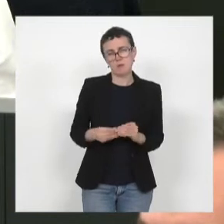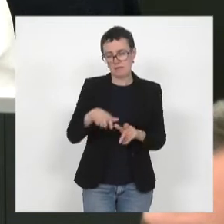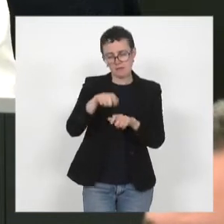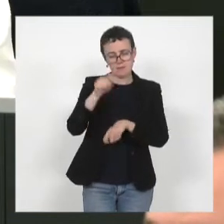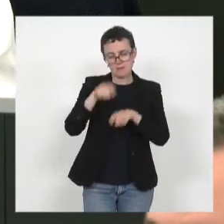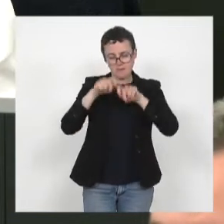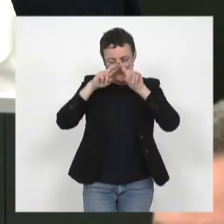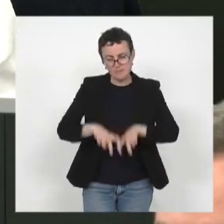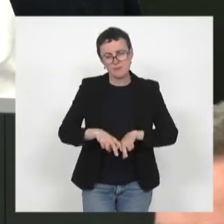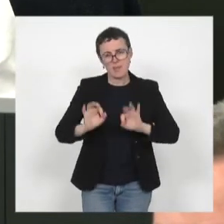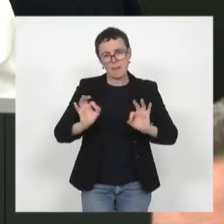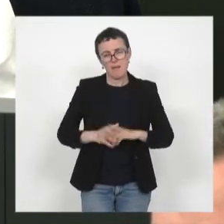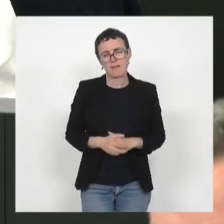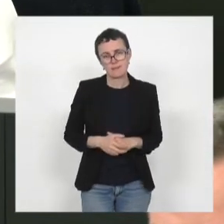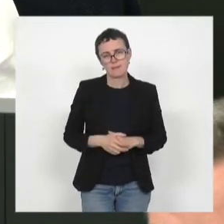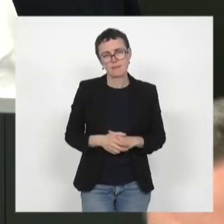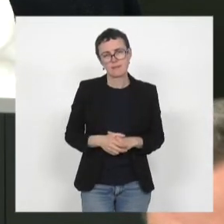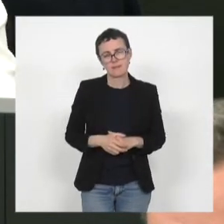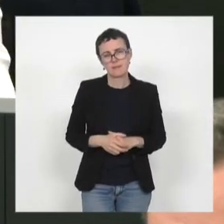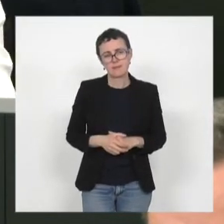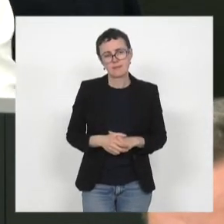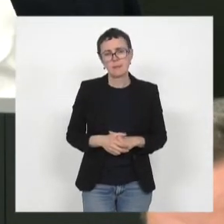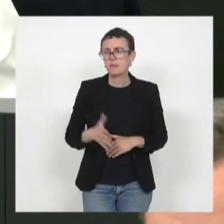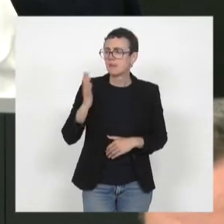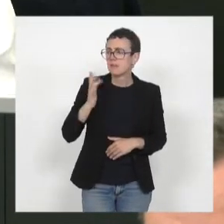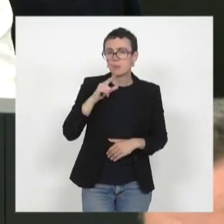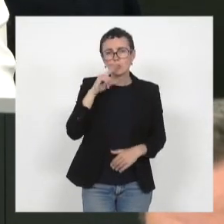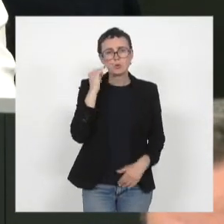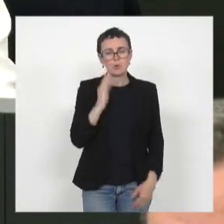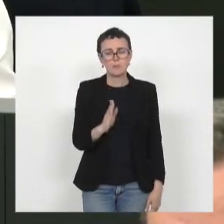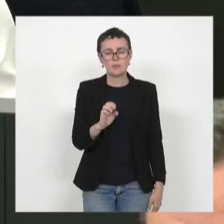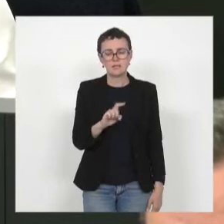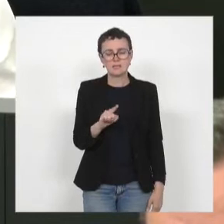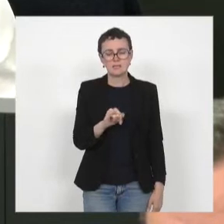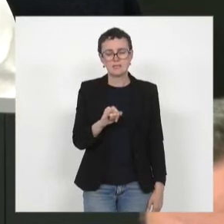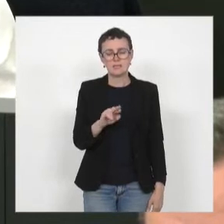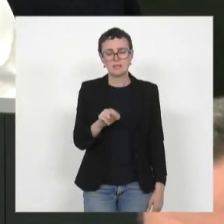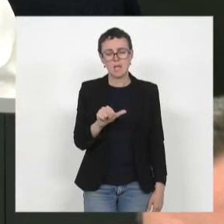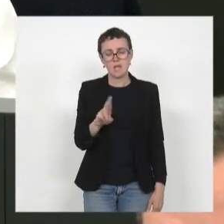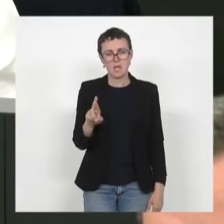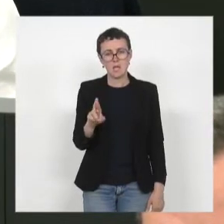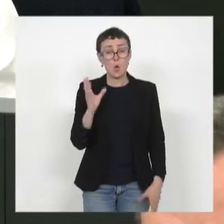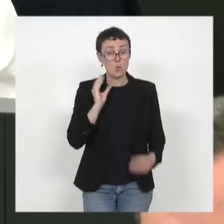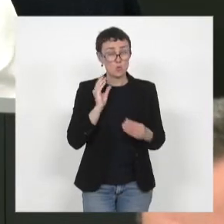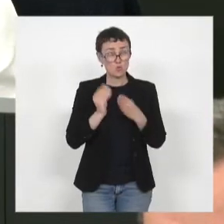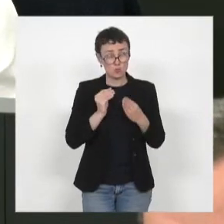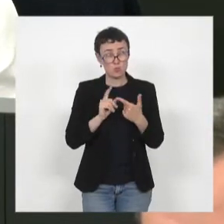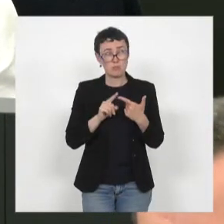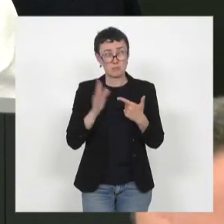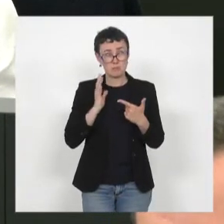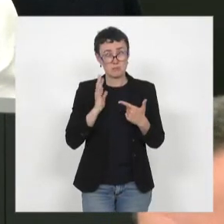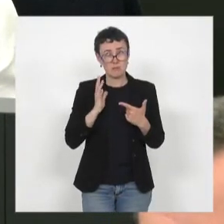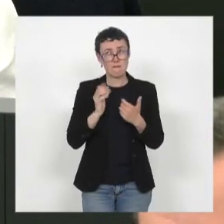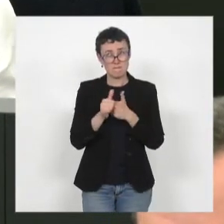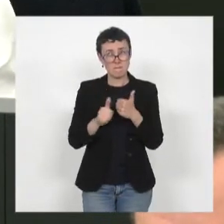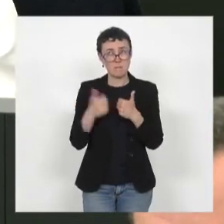malmenez ce que notre collègue Alain Bézirard ou encore Bernard Hasbrouck, je me souviens de rencontres au mandat dernier lorsqu'il était vice-président